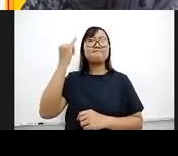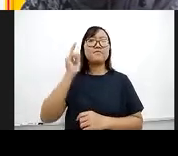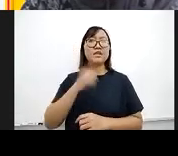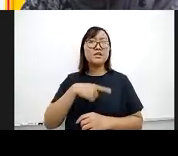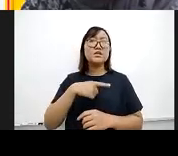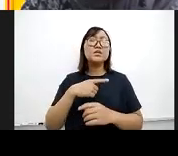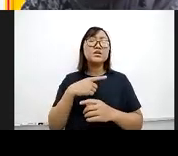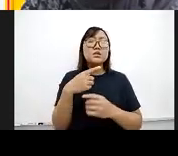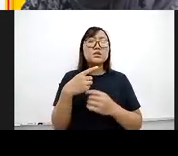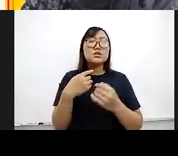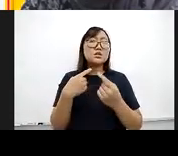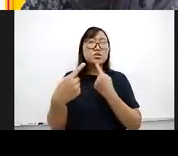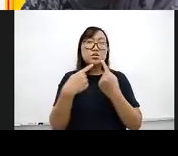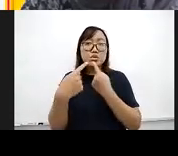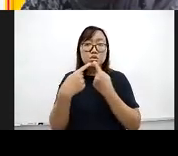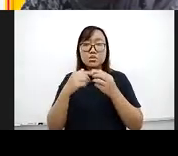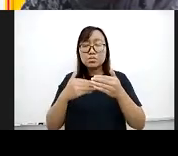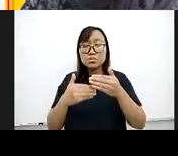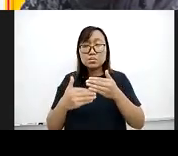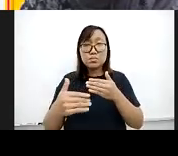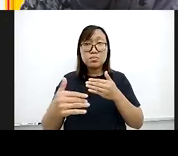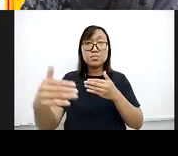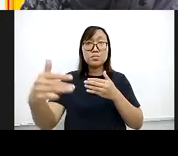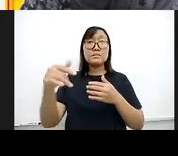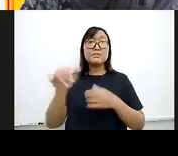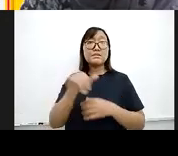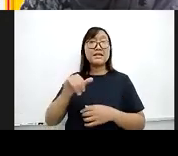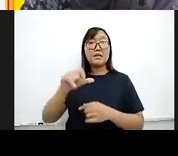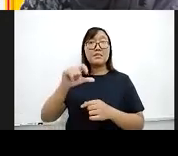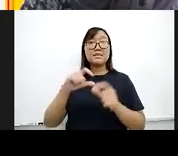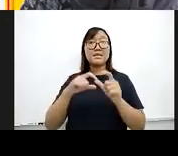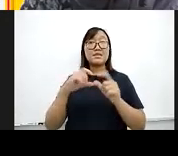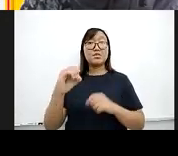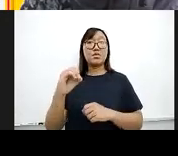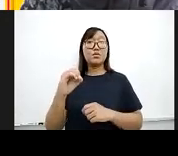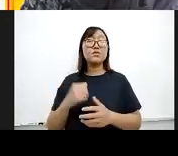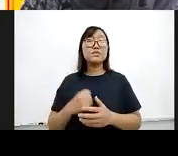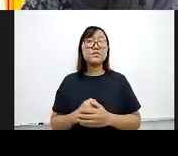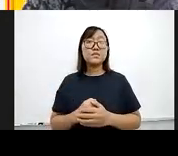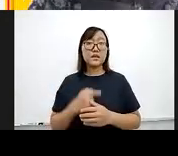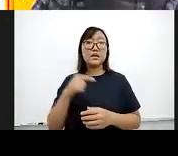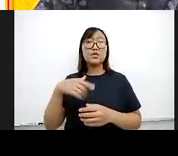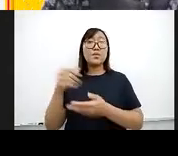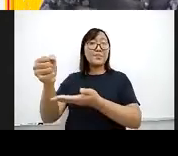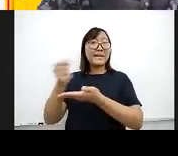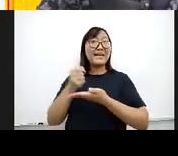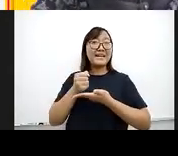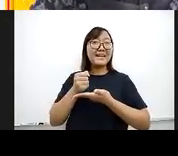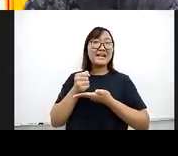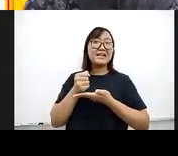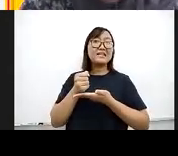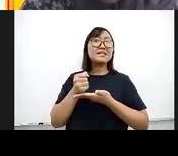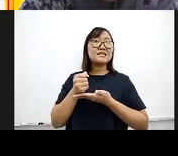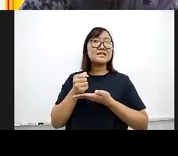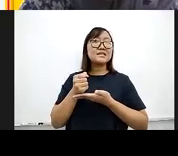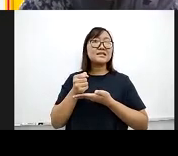dengan teman-temanmu bisa disease juga sehingga memang untuk pendanaan kami cukup kami di kayak